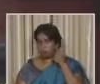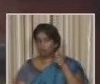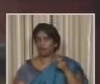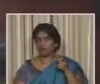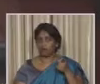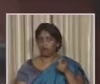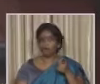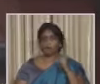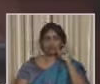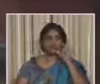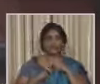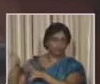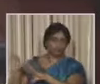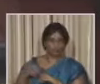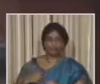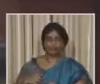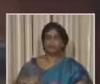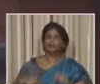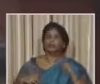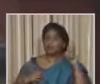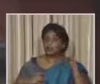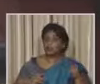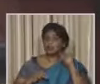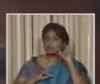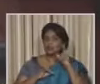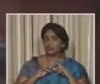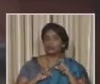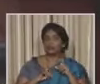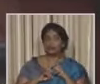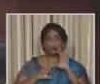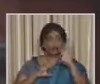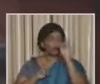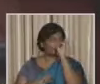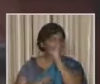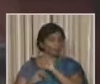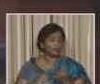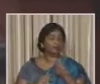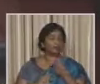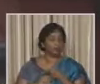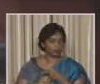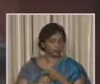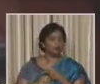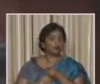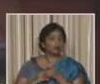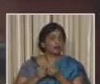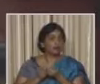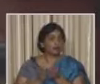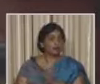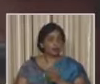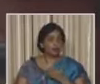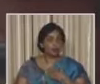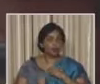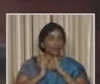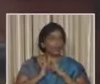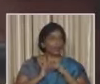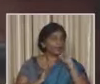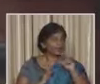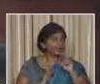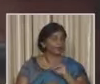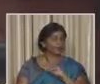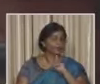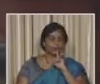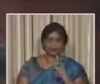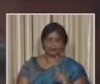திணைக்களத்திடம் ஒப்படைக்கின்றார்கள். அந்த புலனாய்வு திணைக்களத்திடம் ஒப்படைத்த பின்னர் தான் சோனிக் என்கிற பதம் வெளியே வருகின்றது. சோனிக்